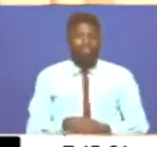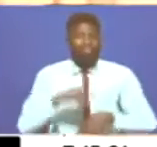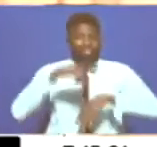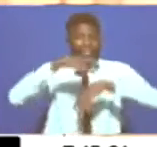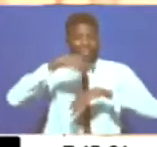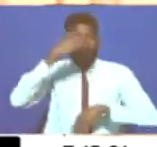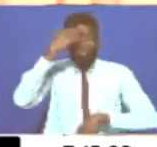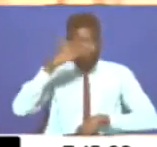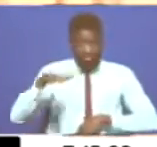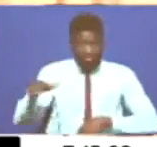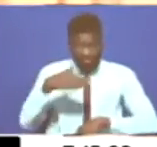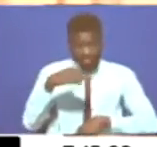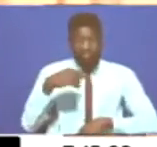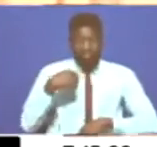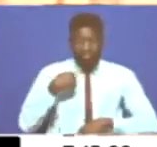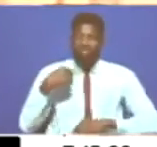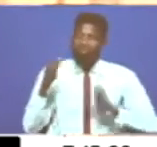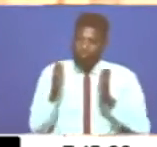pamoja.